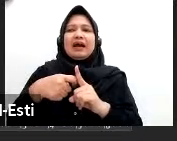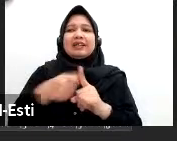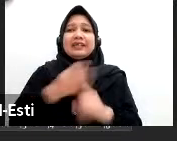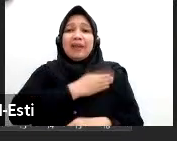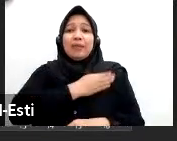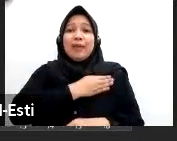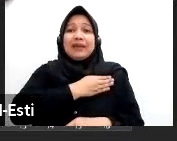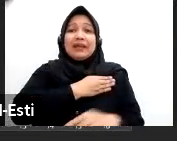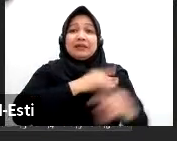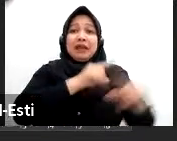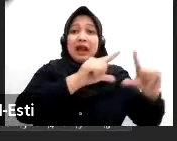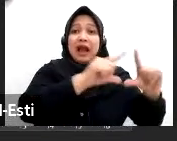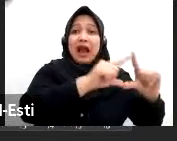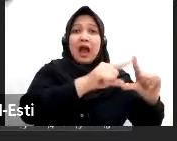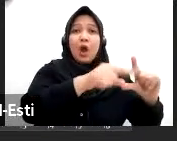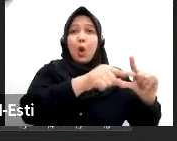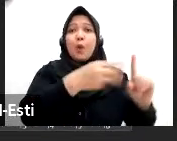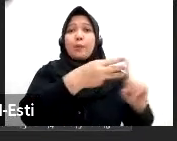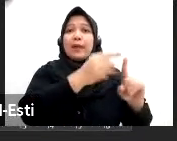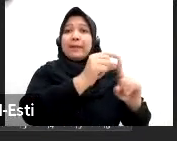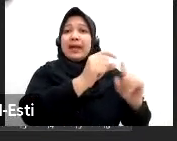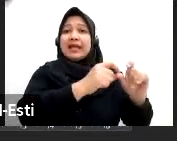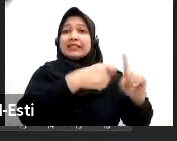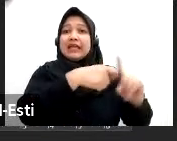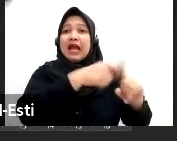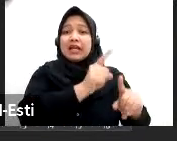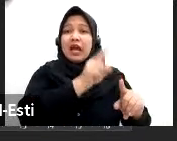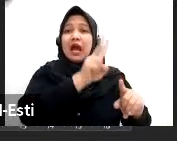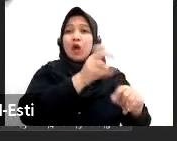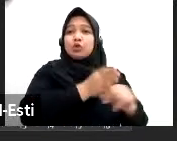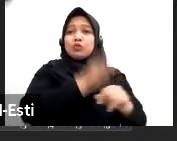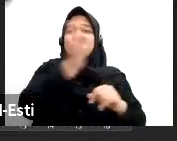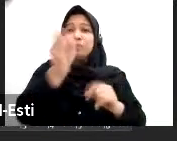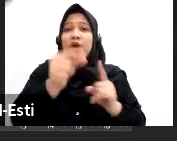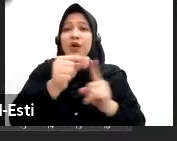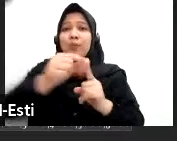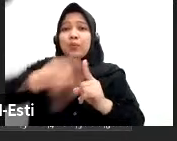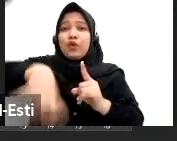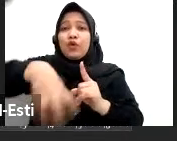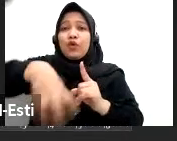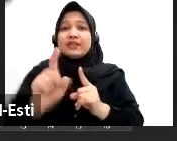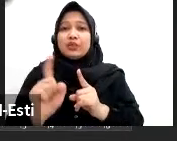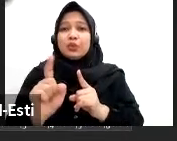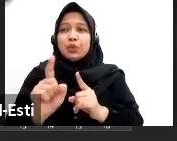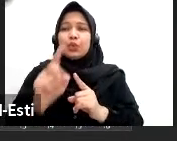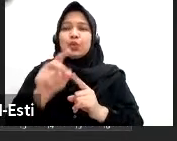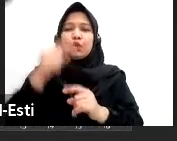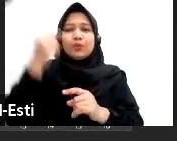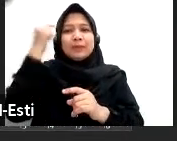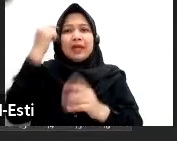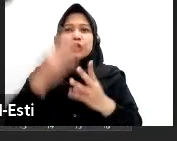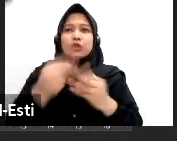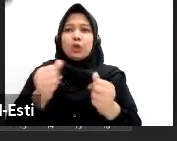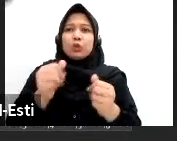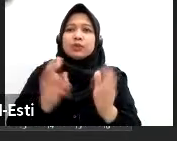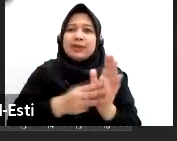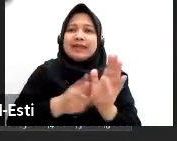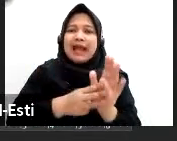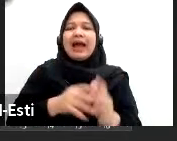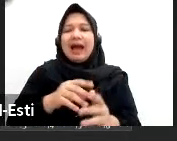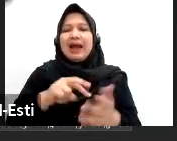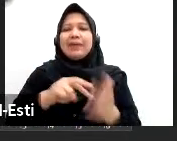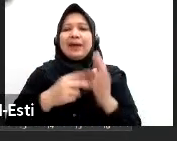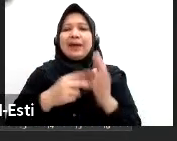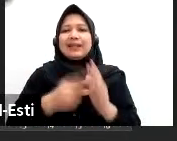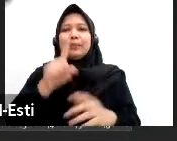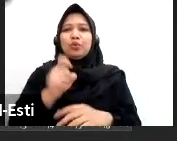Kabupaten Nadia punya bpsk mereka harus pergi ke provinsi untuk ke untuk menyelesaikan sengketa itu dia menjadi juga biaya-biaya